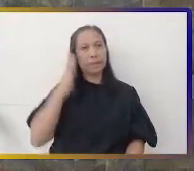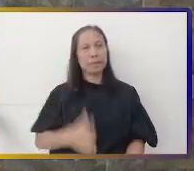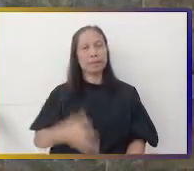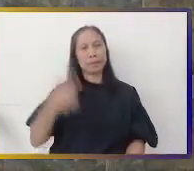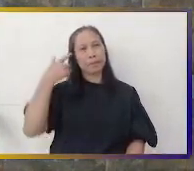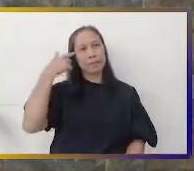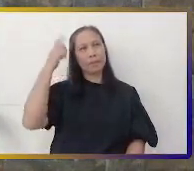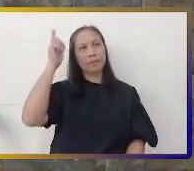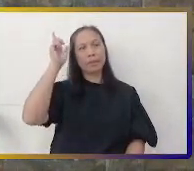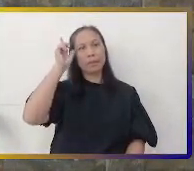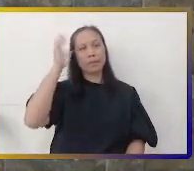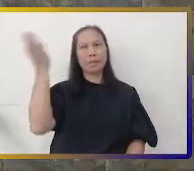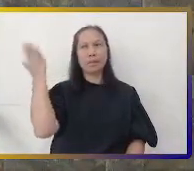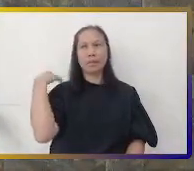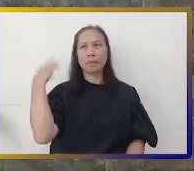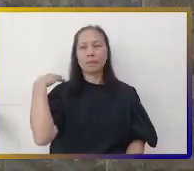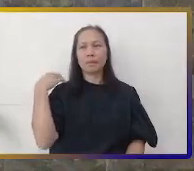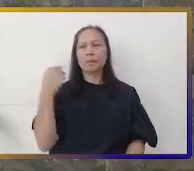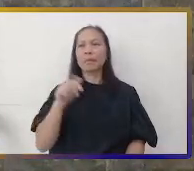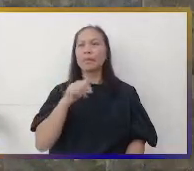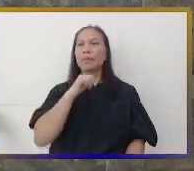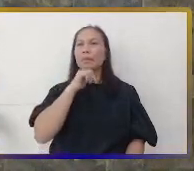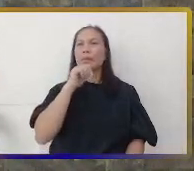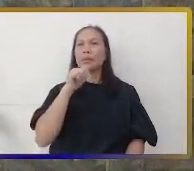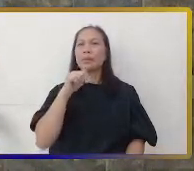Time hindi lamang